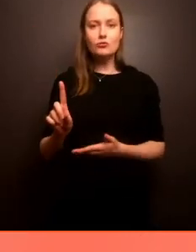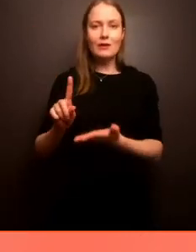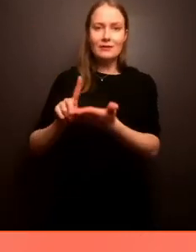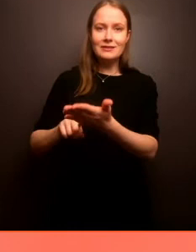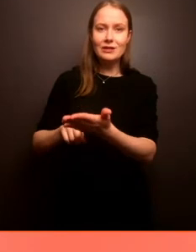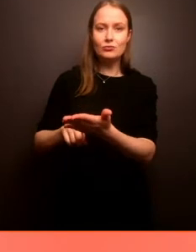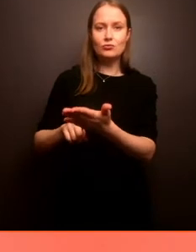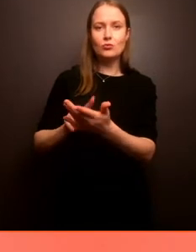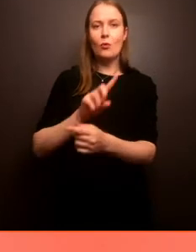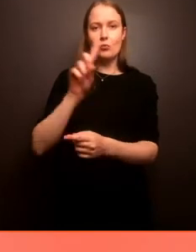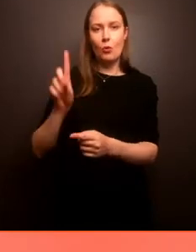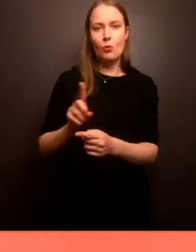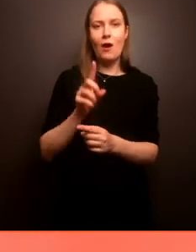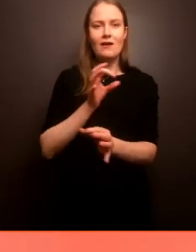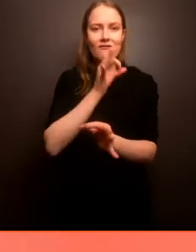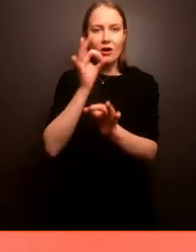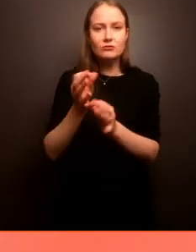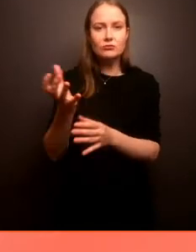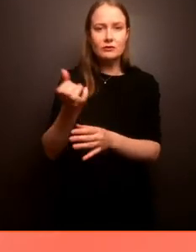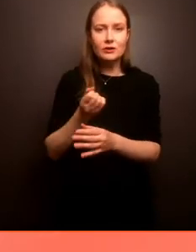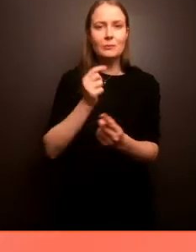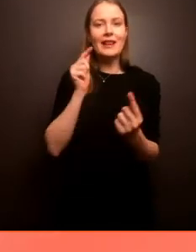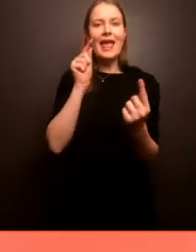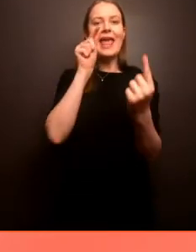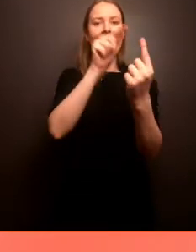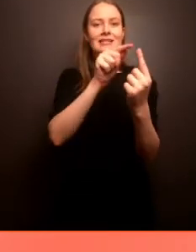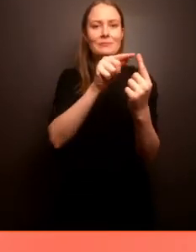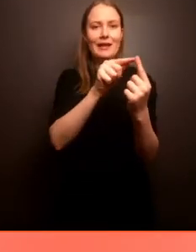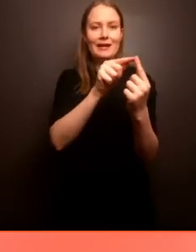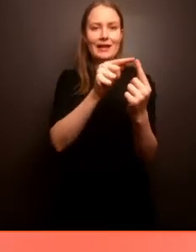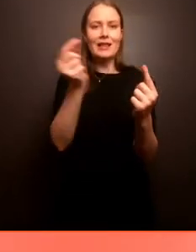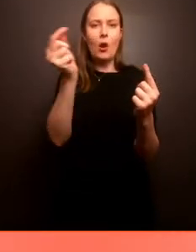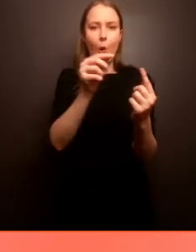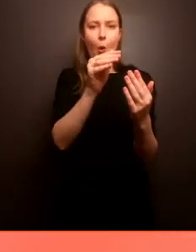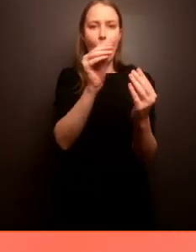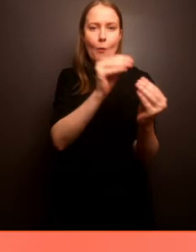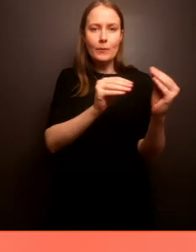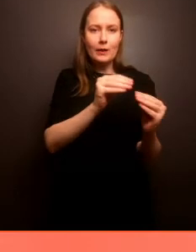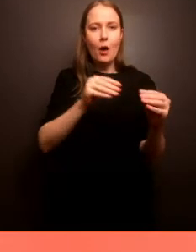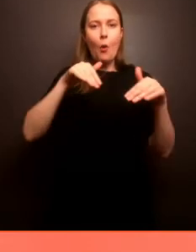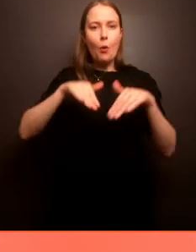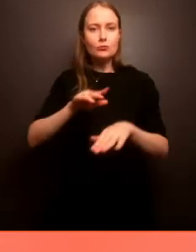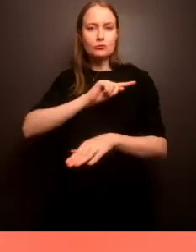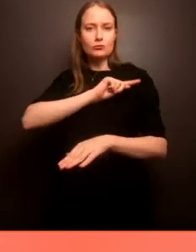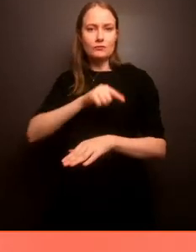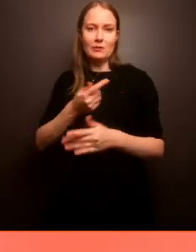kogu aeg. Vastutuse võtmine, eesmärkide seadmine, otsustusvõime ja nii